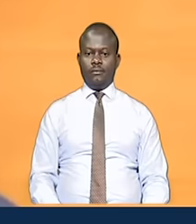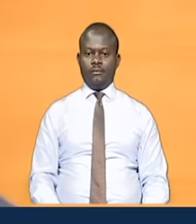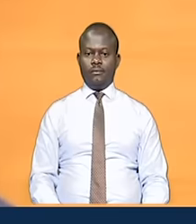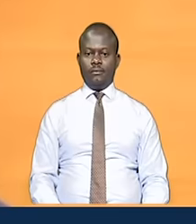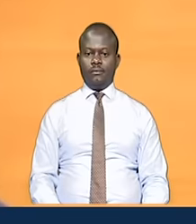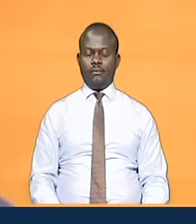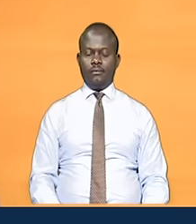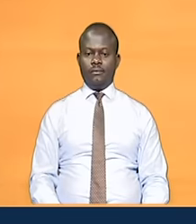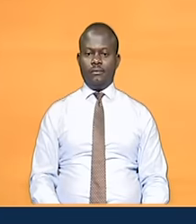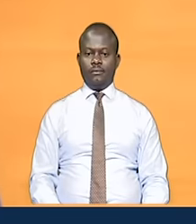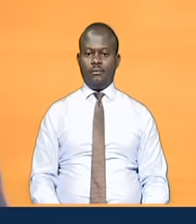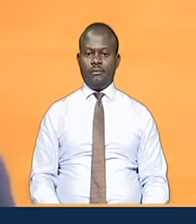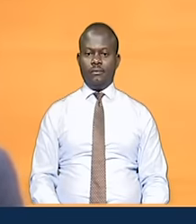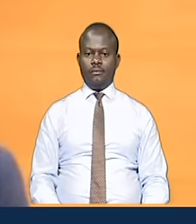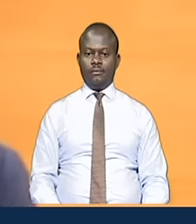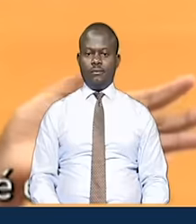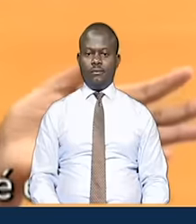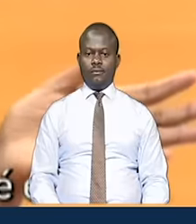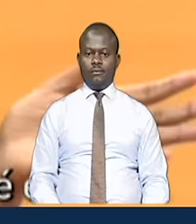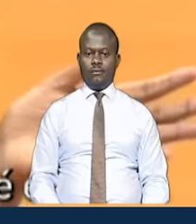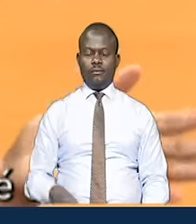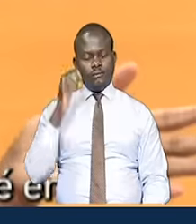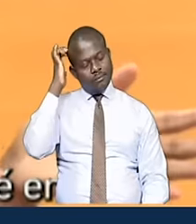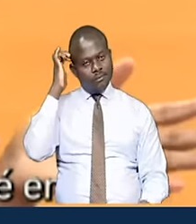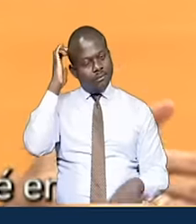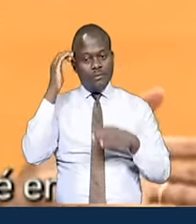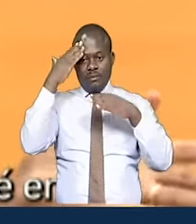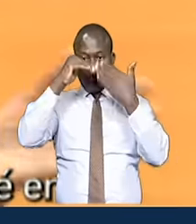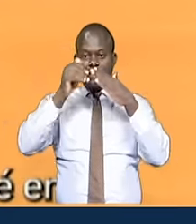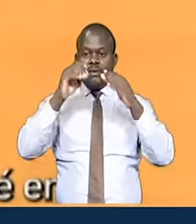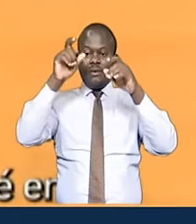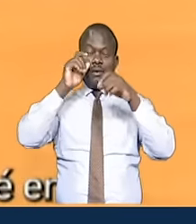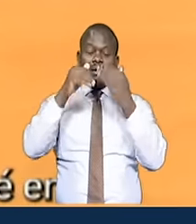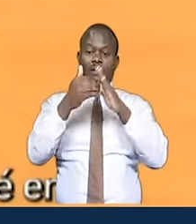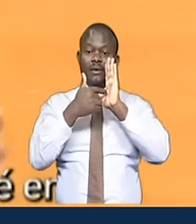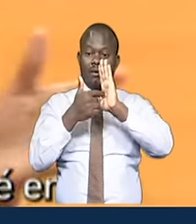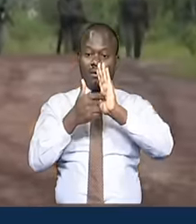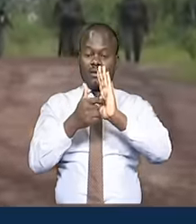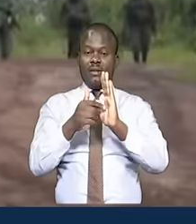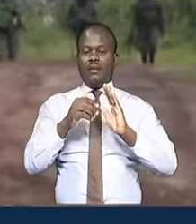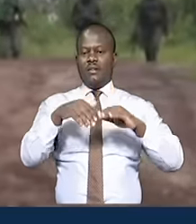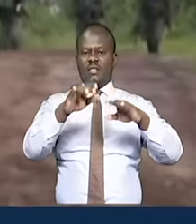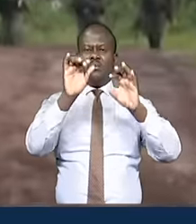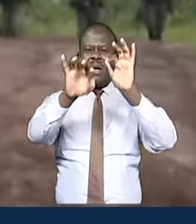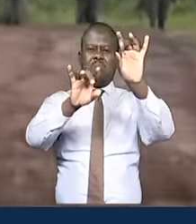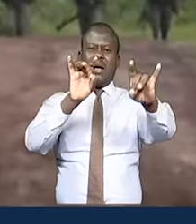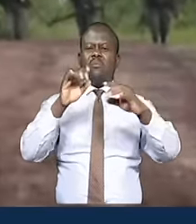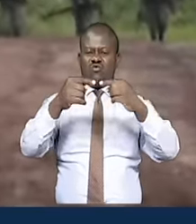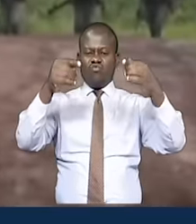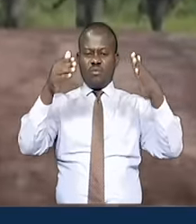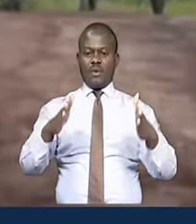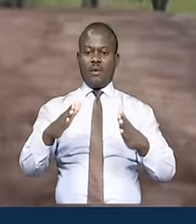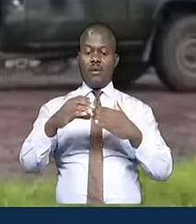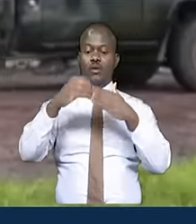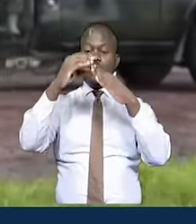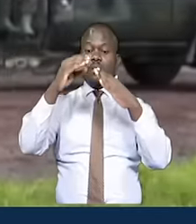That means you are not addressing the problem at all. Perezida Kagame yagaragaje impungenge z'imvugo zihembera urwango n'amacakubiri bikomeje kubibwa n'abayobozi